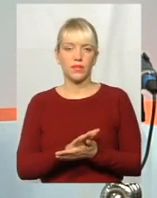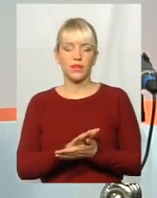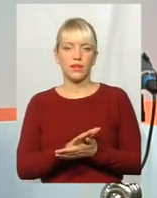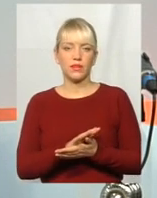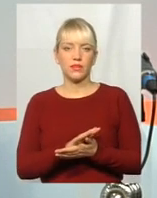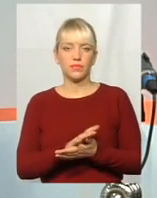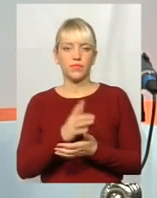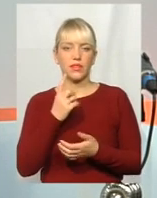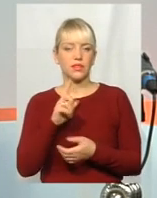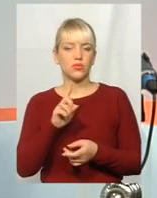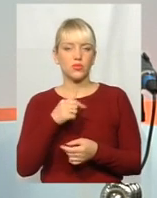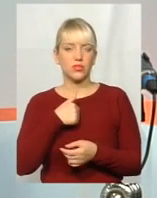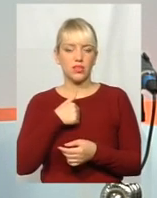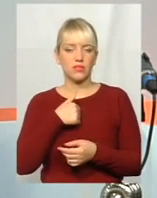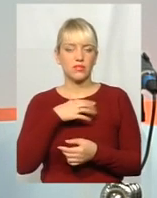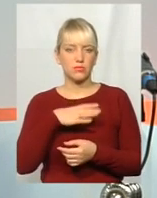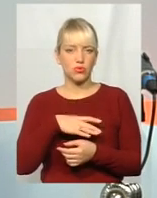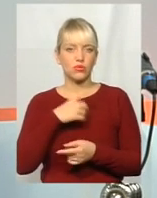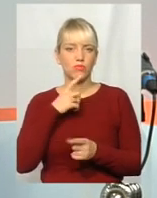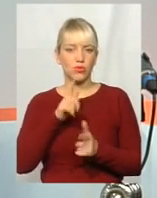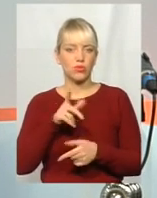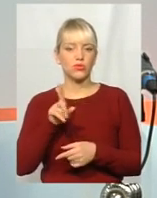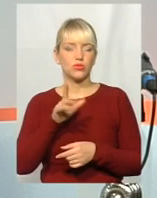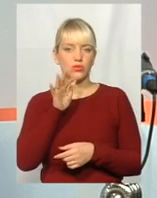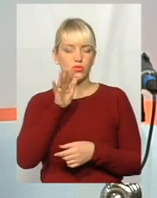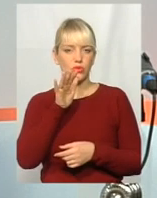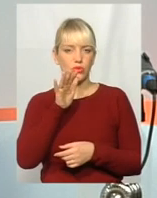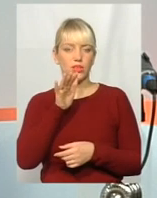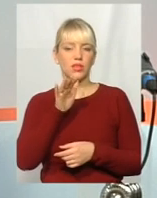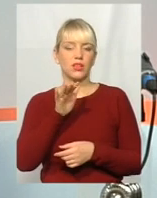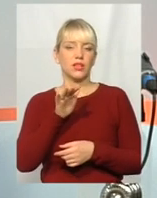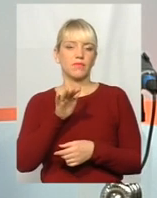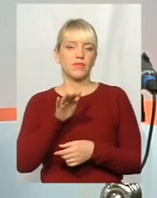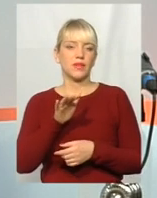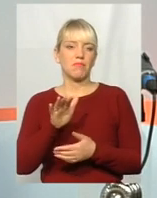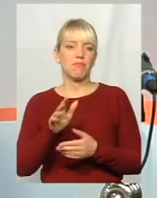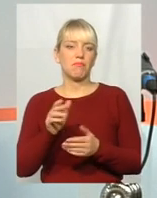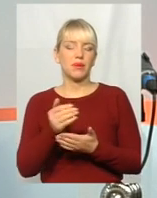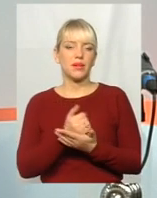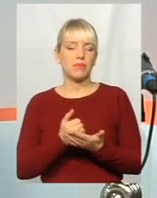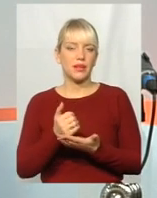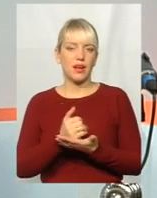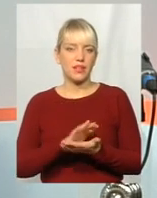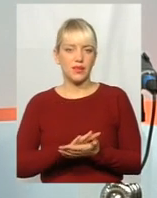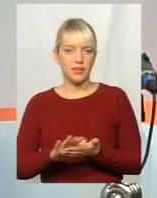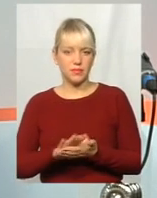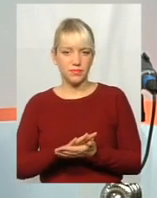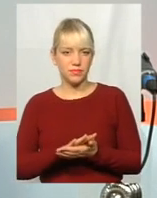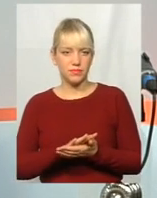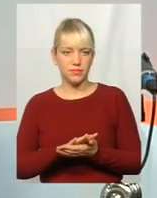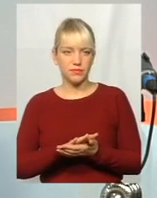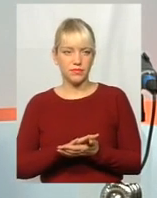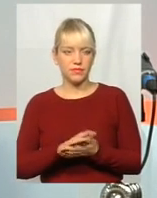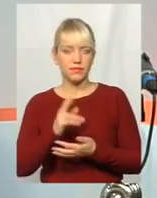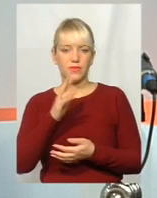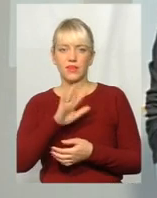Я змушений погодитись на те, що строки прибирання деінколи вони не два рази на